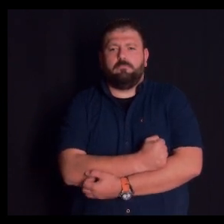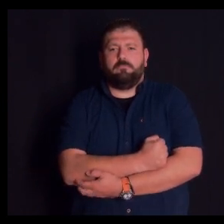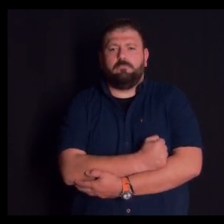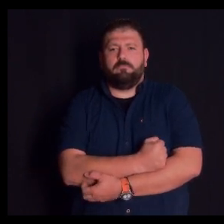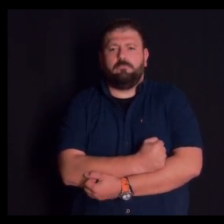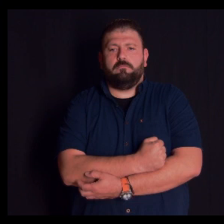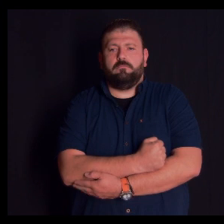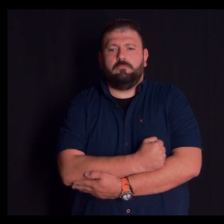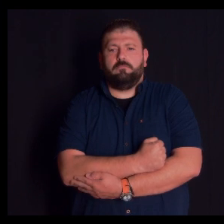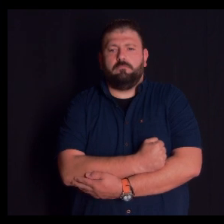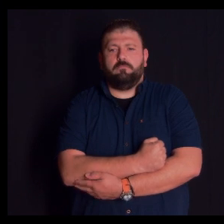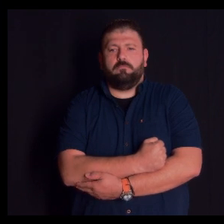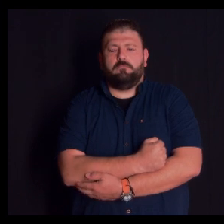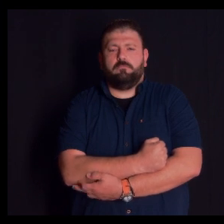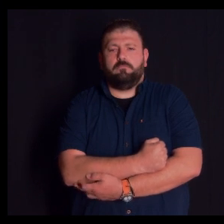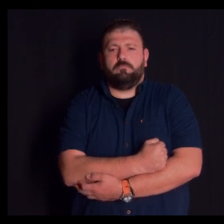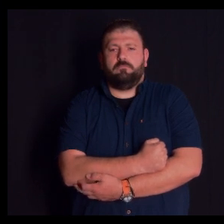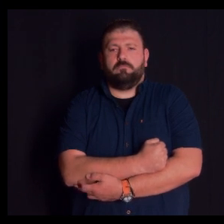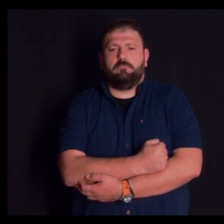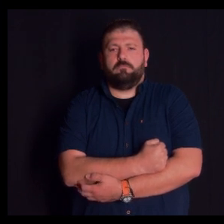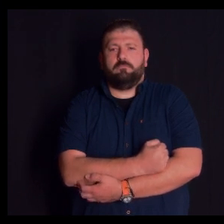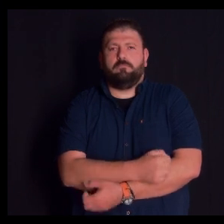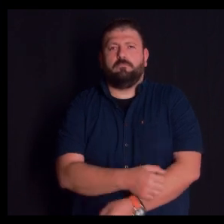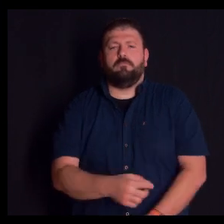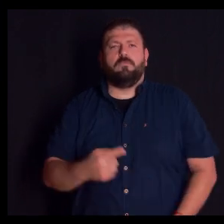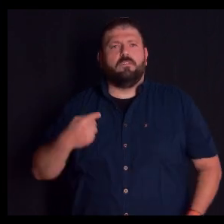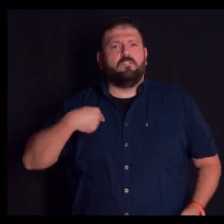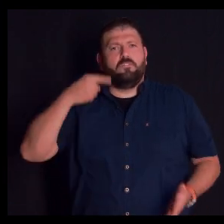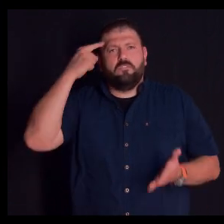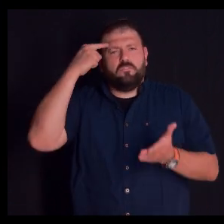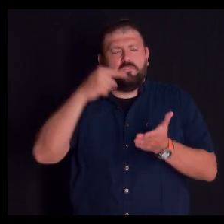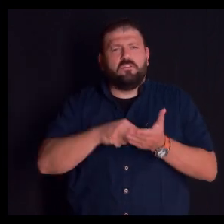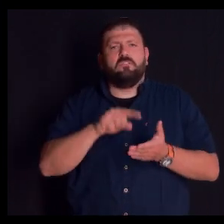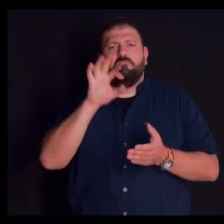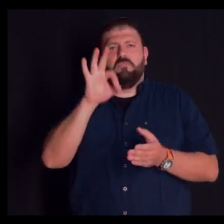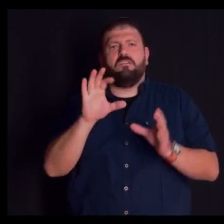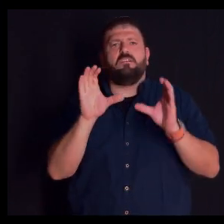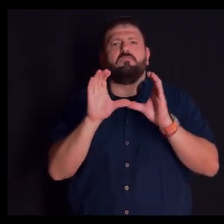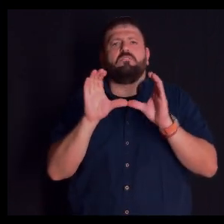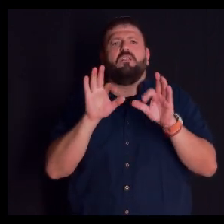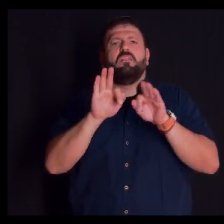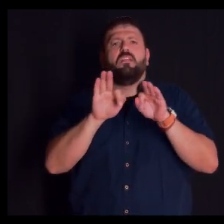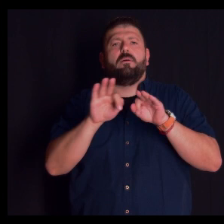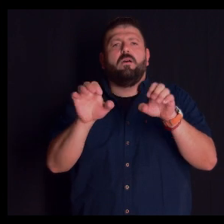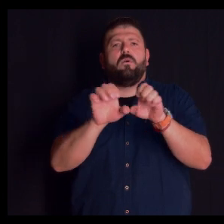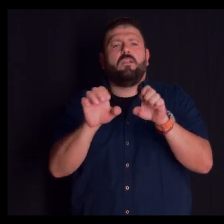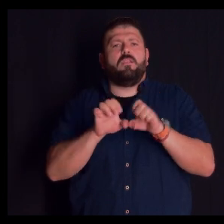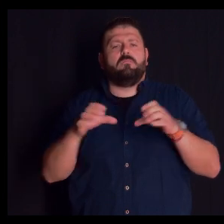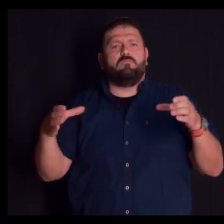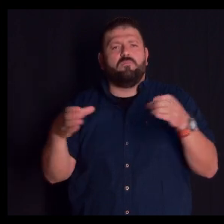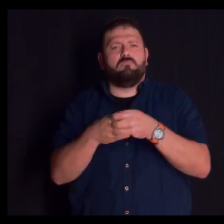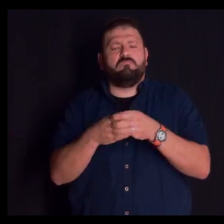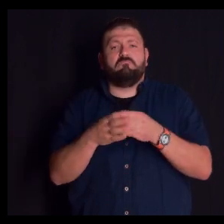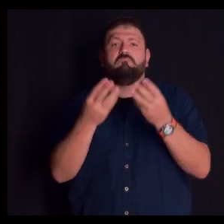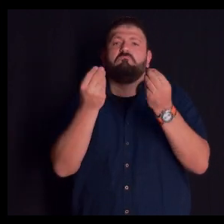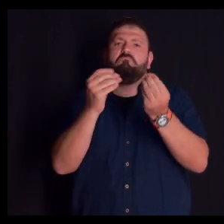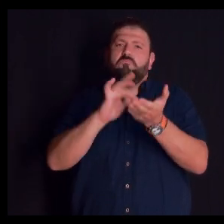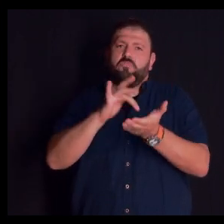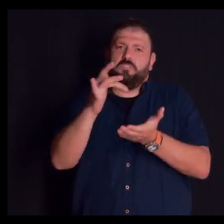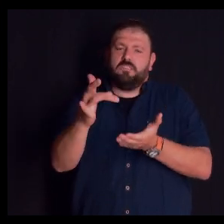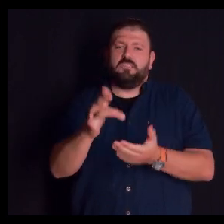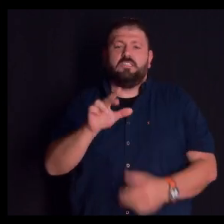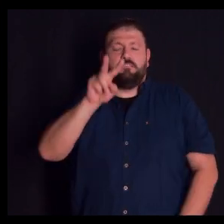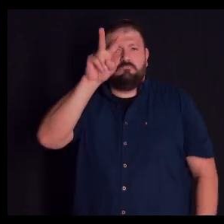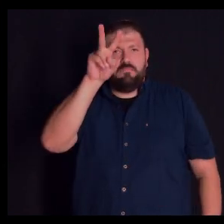что это постоянство и работа в команде. Yo creo que es I constancia think y it is trabajo. constance and teamwork. Thank you very